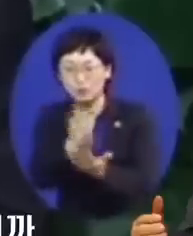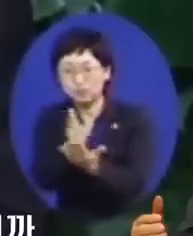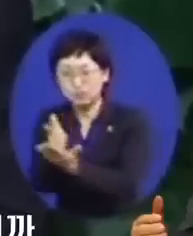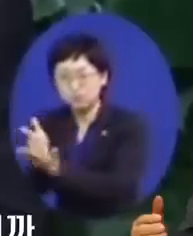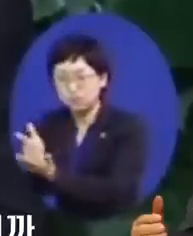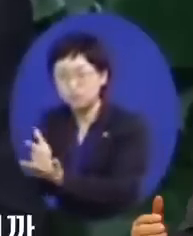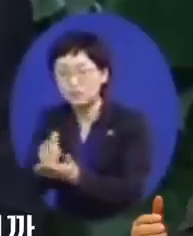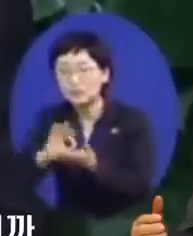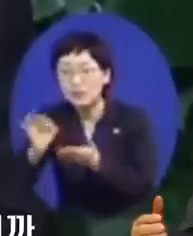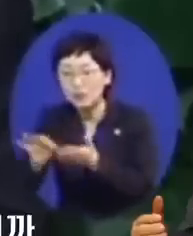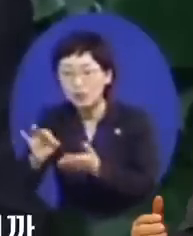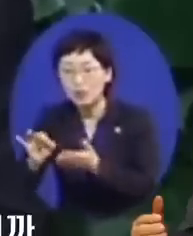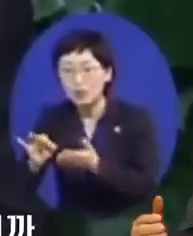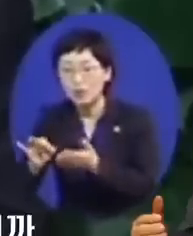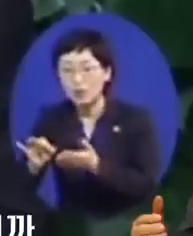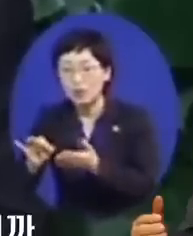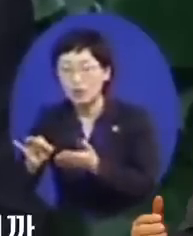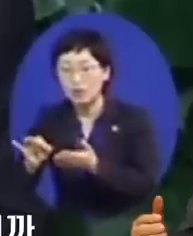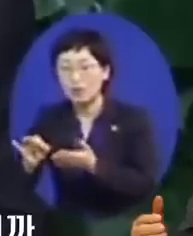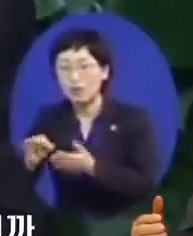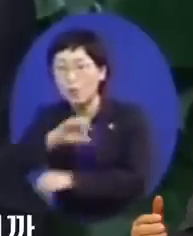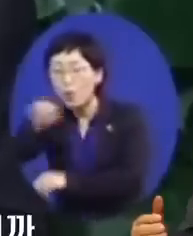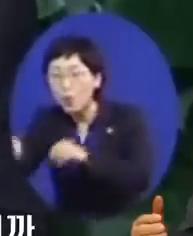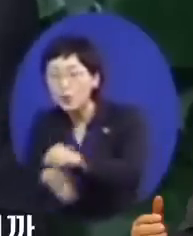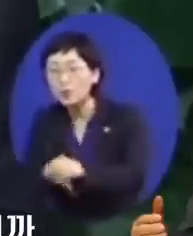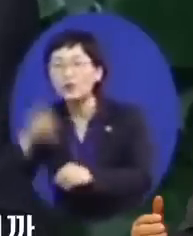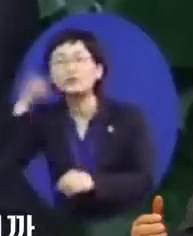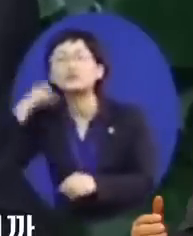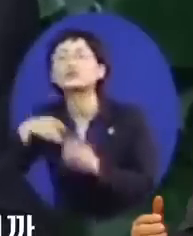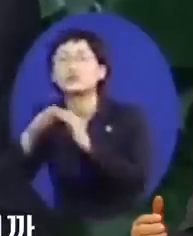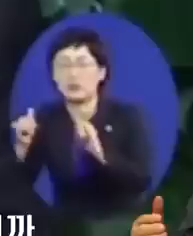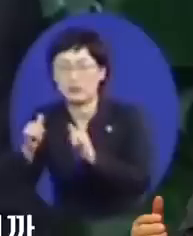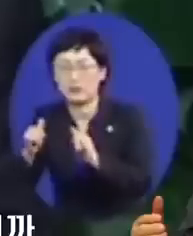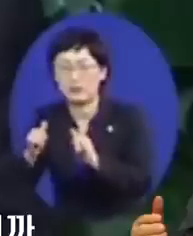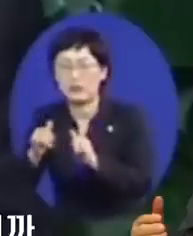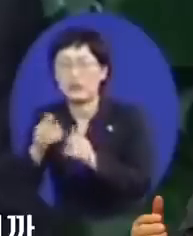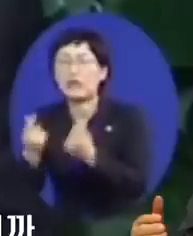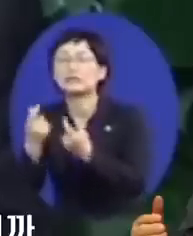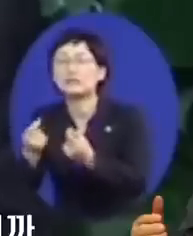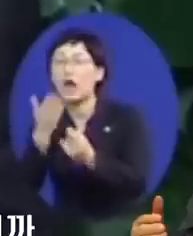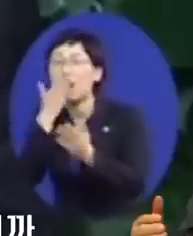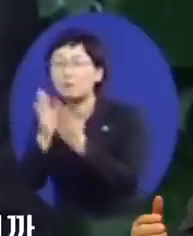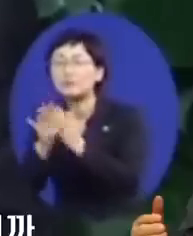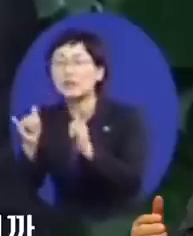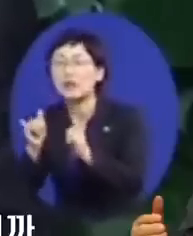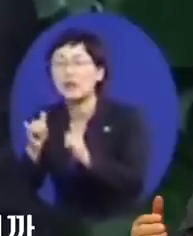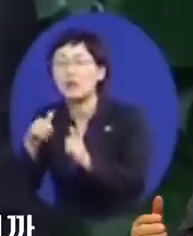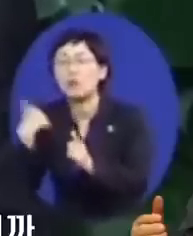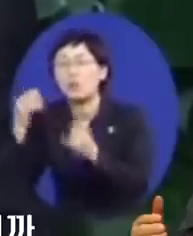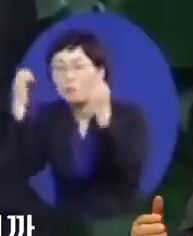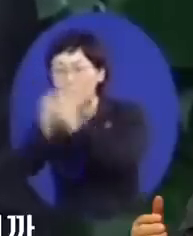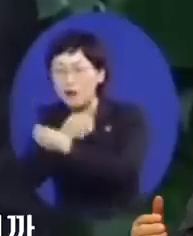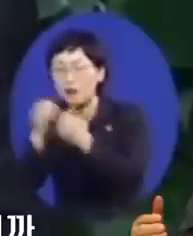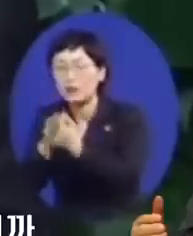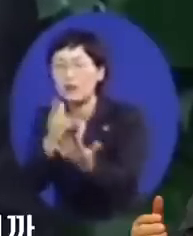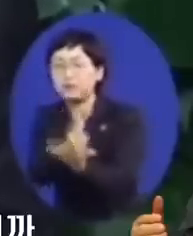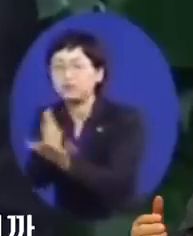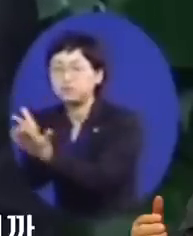돌이켜서 그들 보고 갈기니까 시체가 산더미 같이 사이더랍니다. 그래서 일개